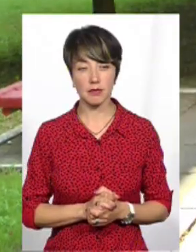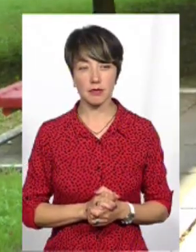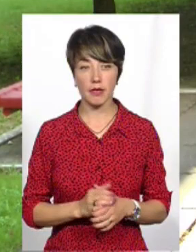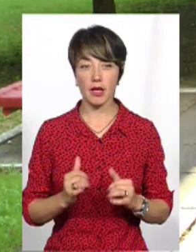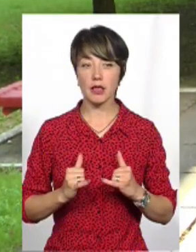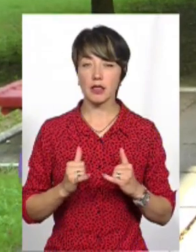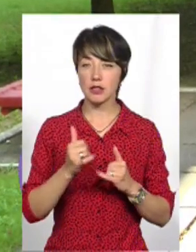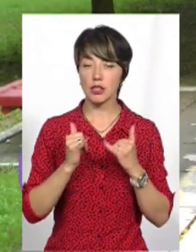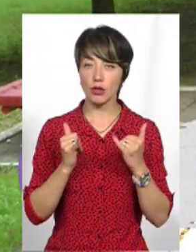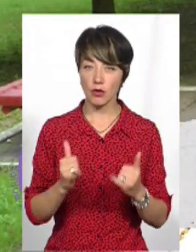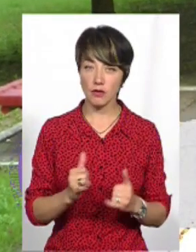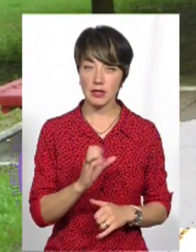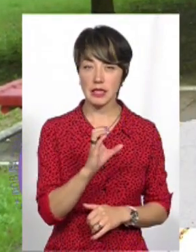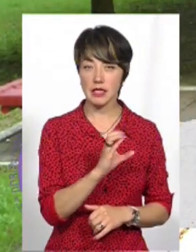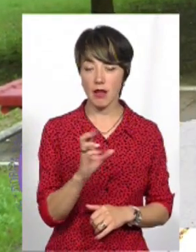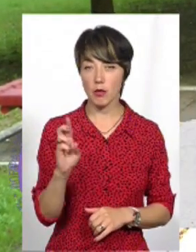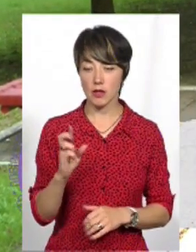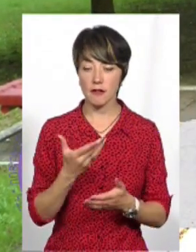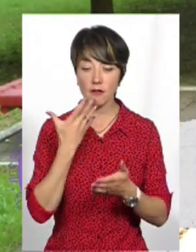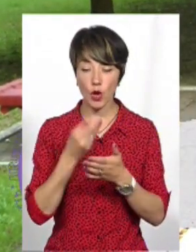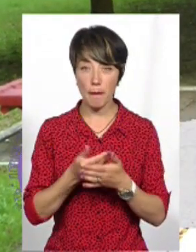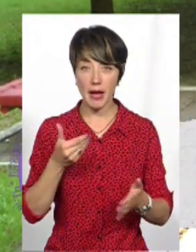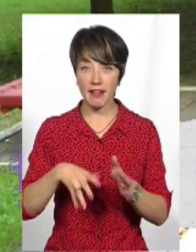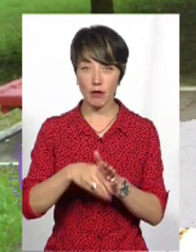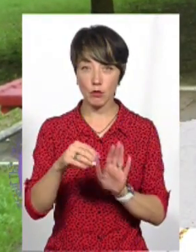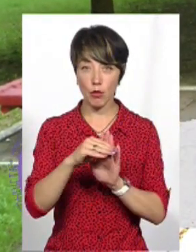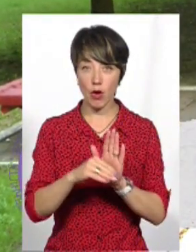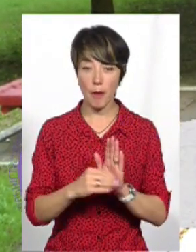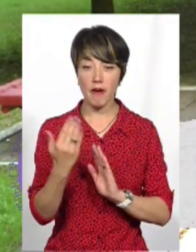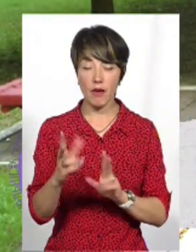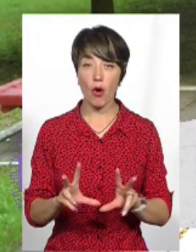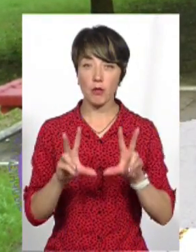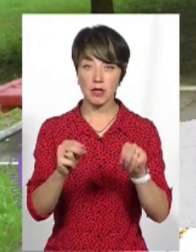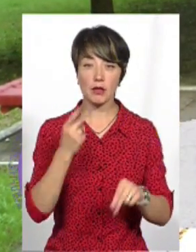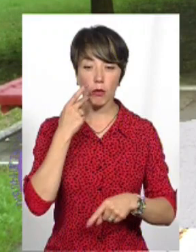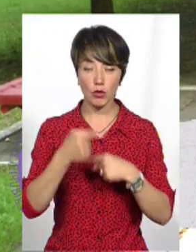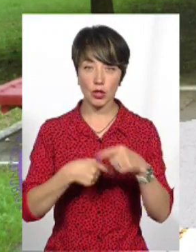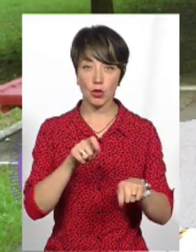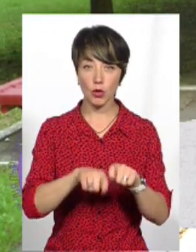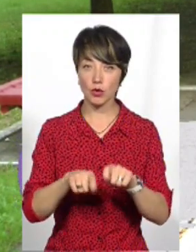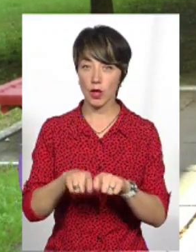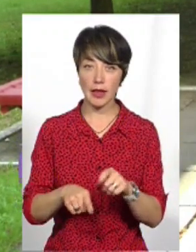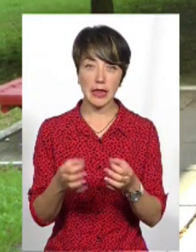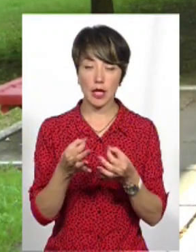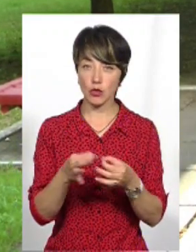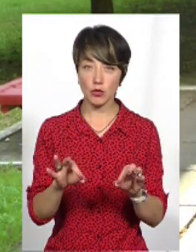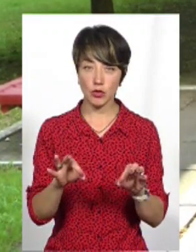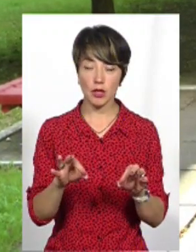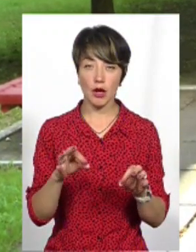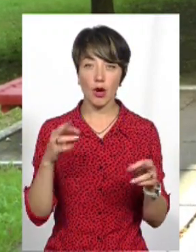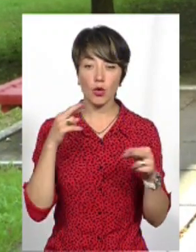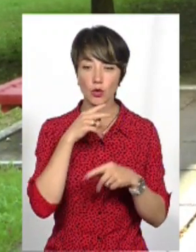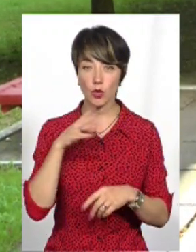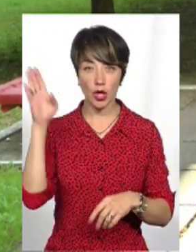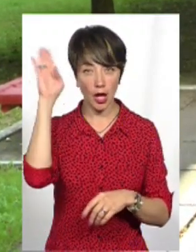Шановний Станіславе Броніславовичу, у своїй передвиборчій програмі ви обіцяєте постійний контроль за недопущенням отруєння річок.